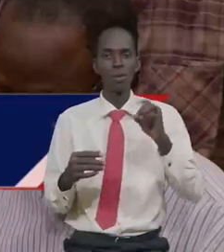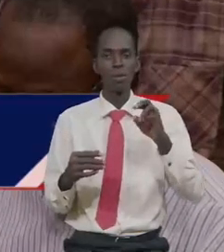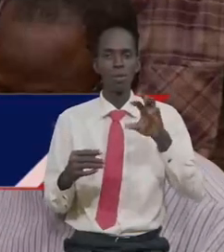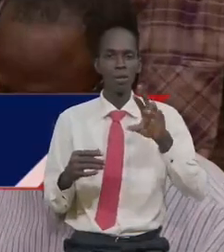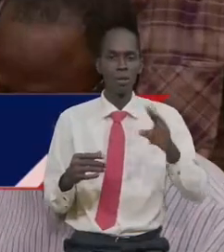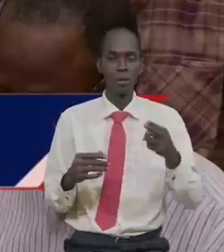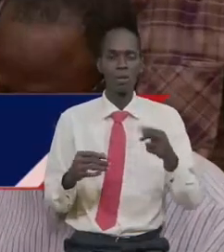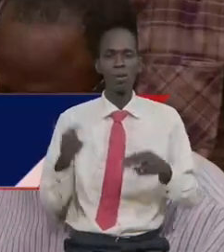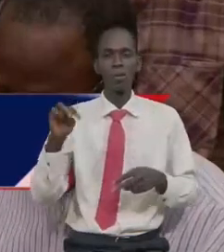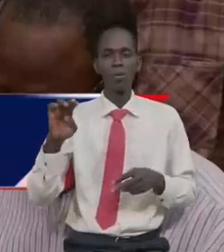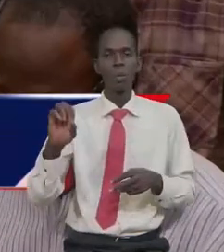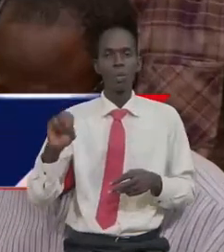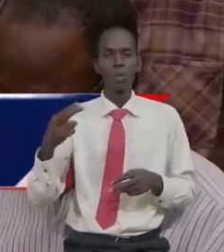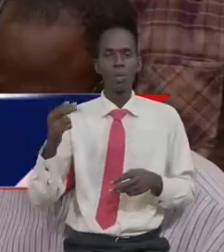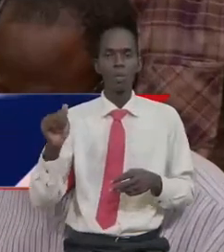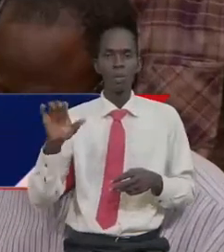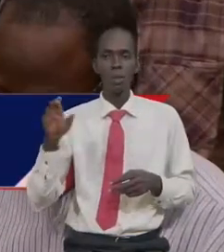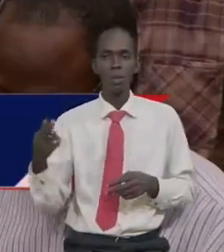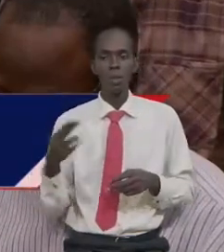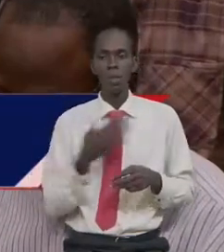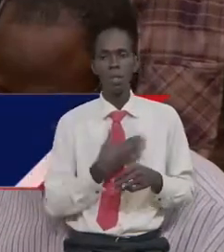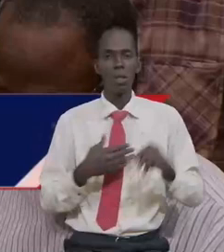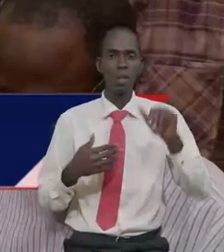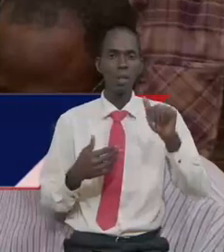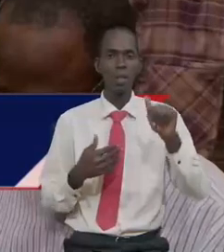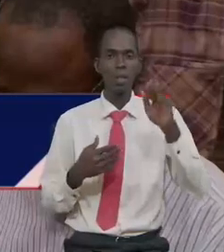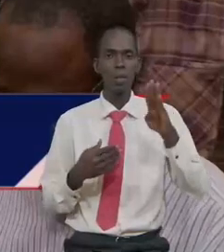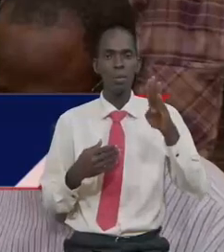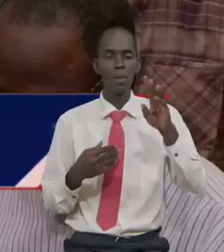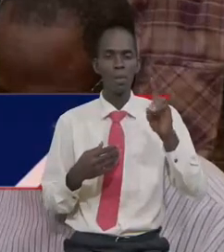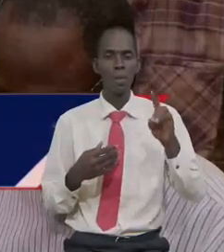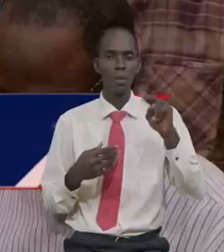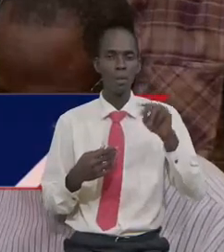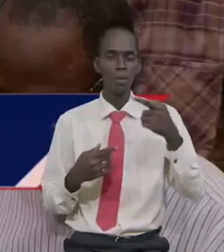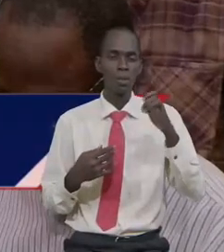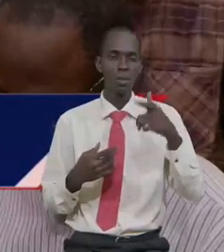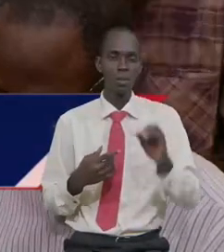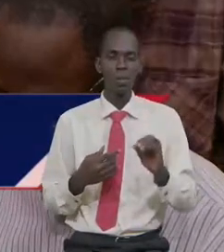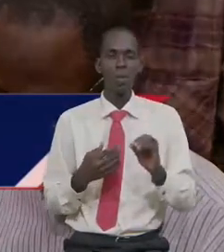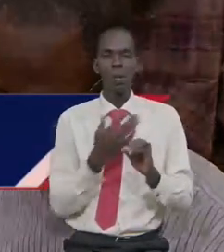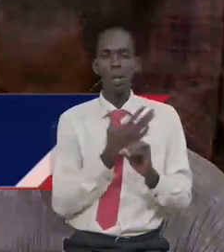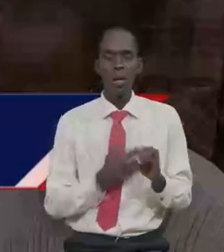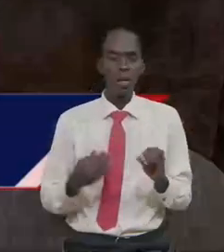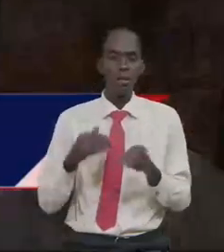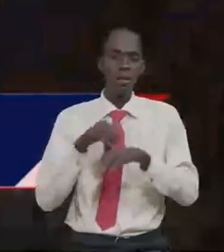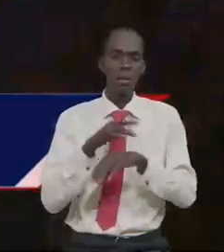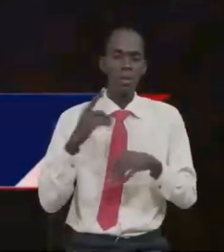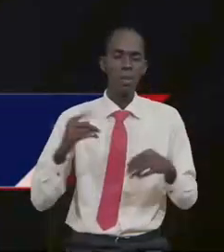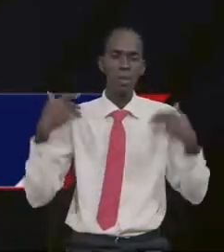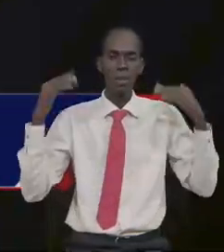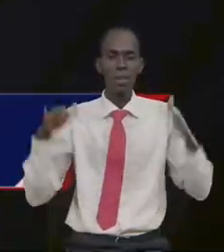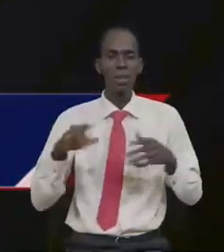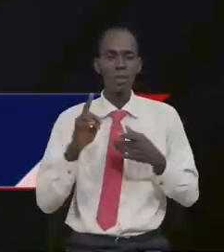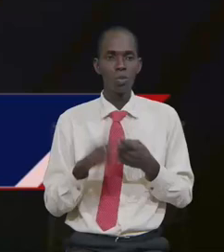d'Abednego, lequel a envoyé son ange et délivré ses serviteurs qui ont eu